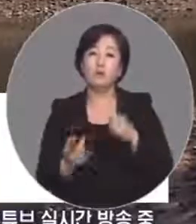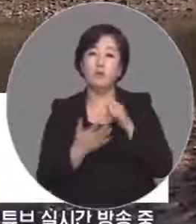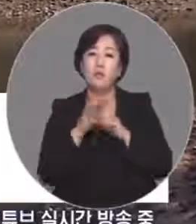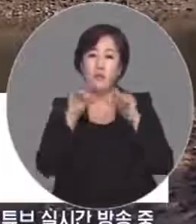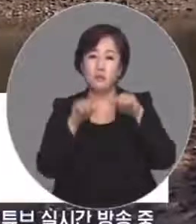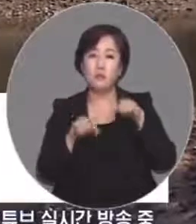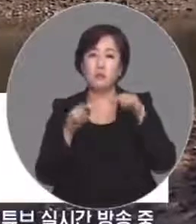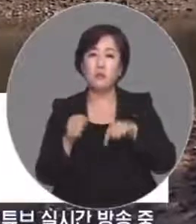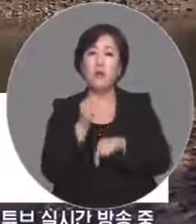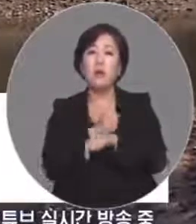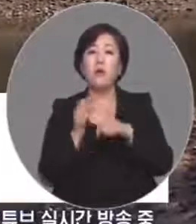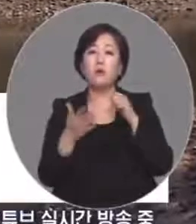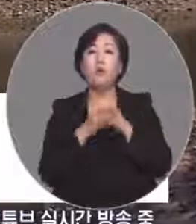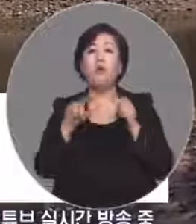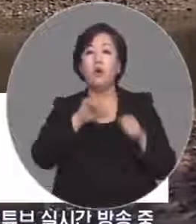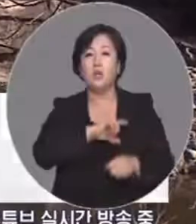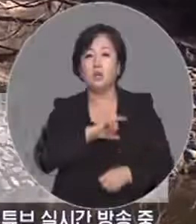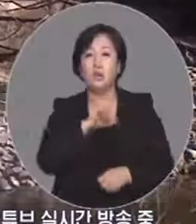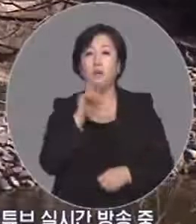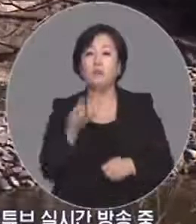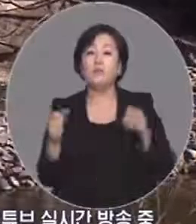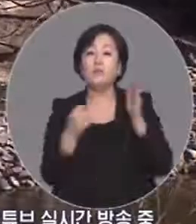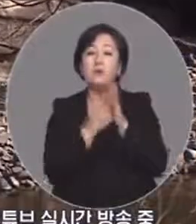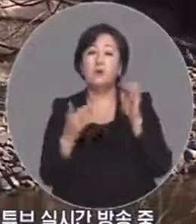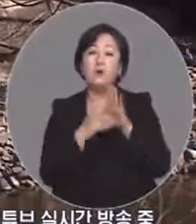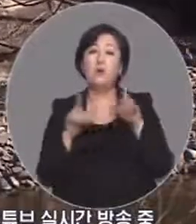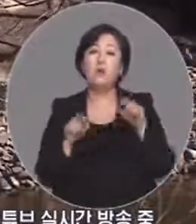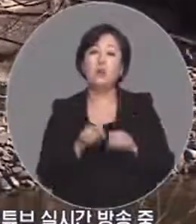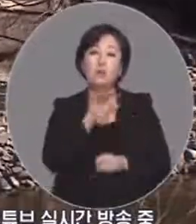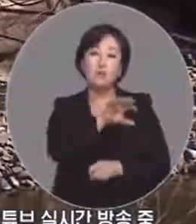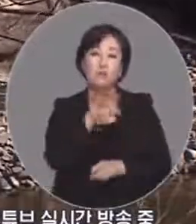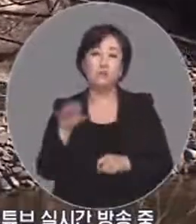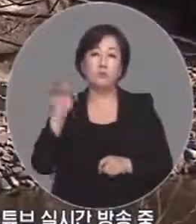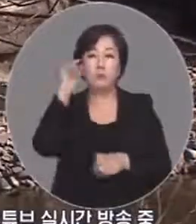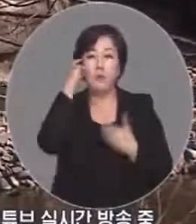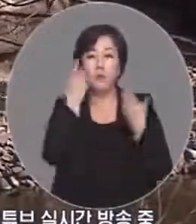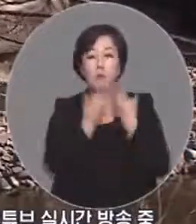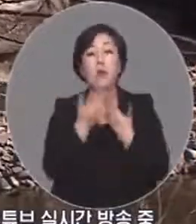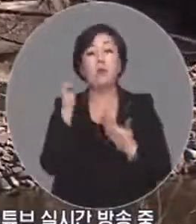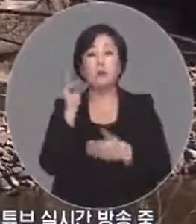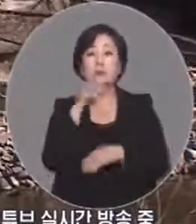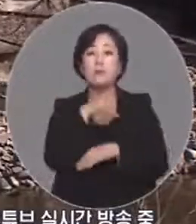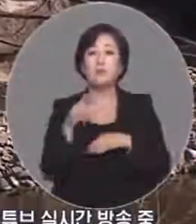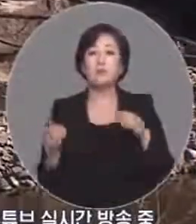명승으로 지정할 계획인 가운데 일부 인근 주민들의 반발이 예상됩니다.